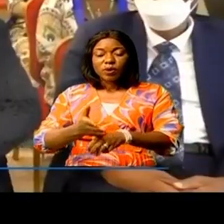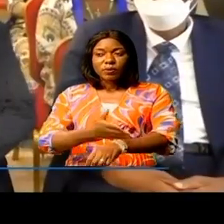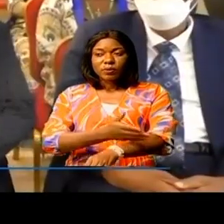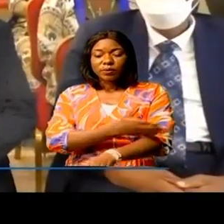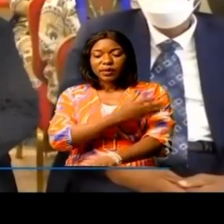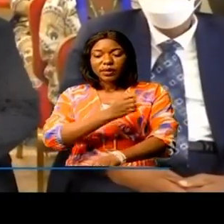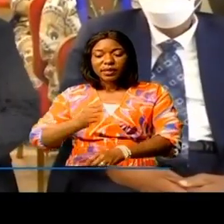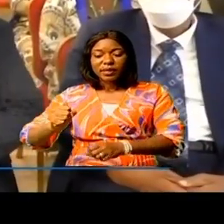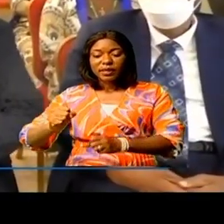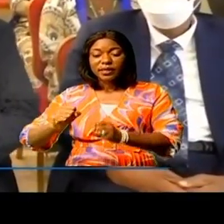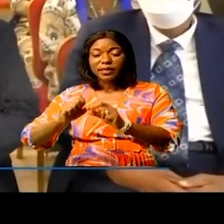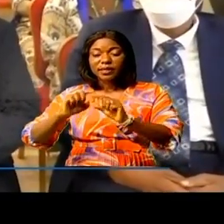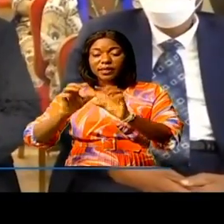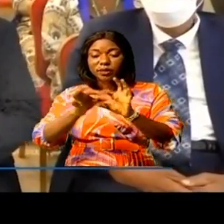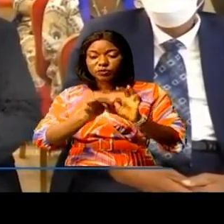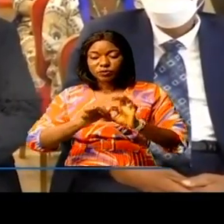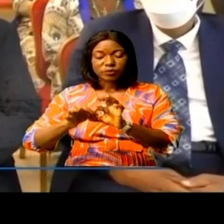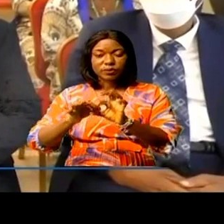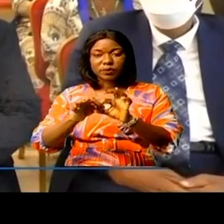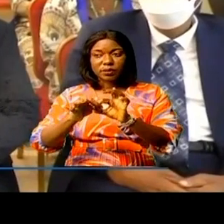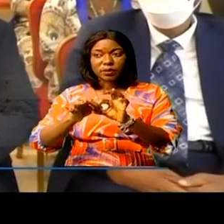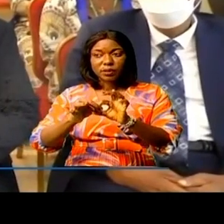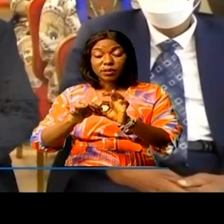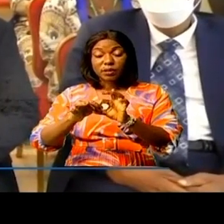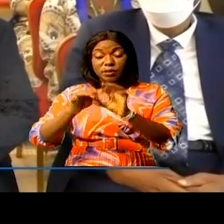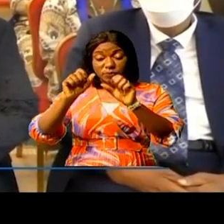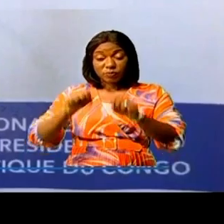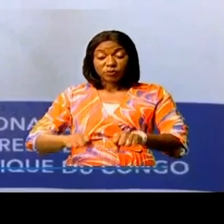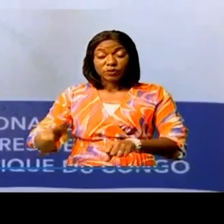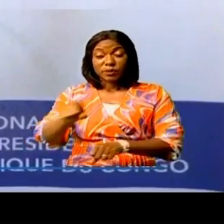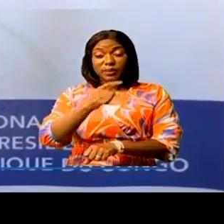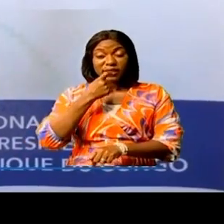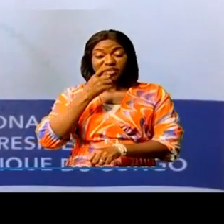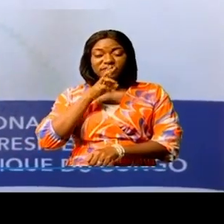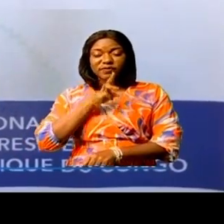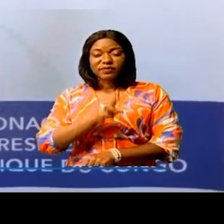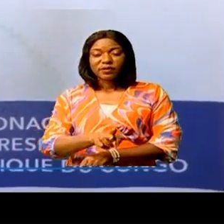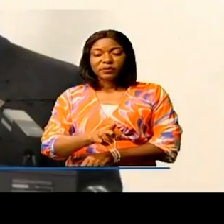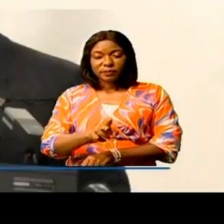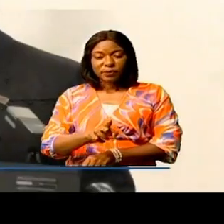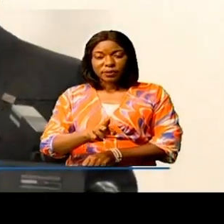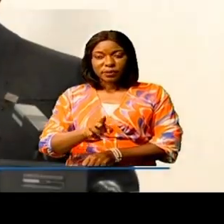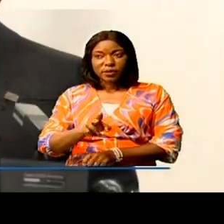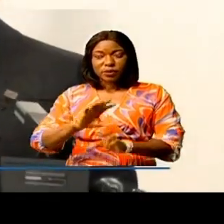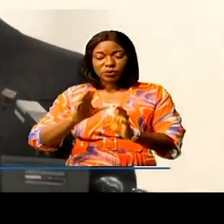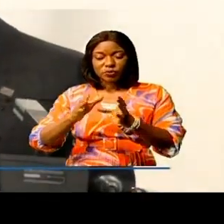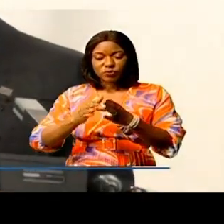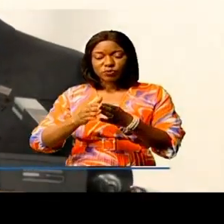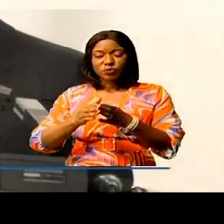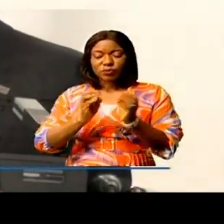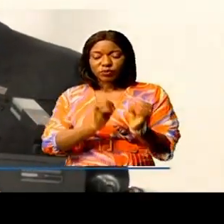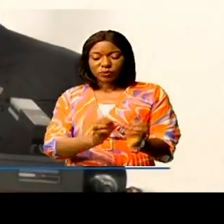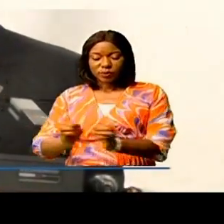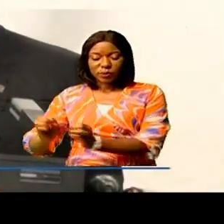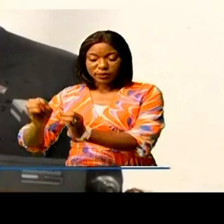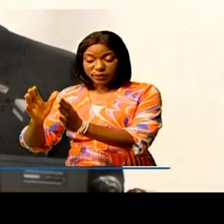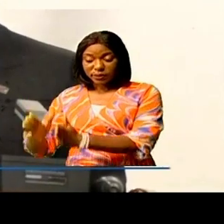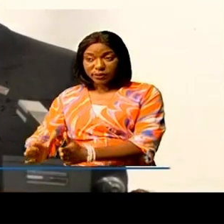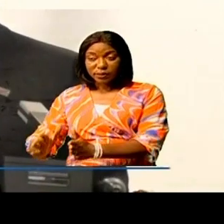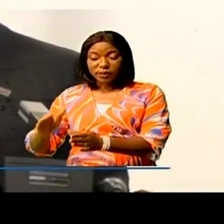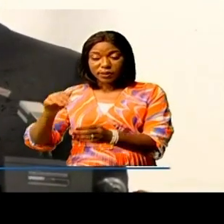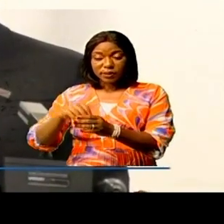solidaire. Et je peux rassurer les instances dirigeantes de l'organisation que